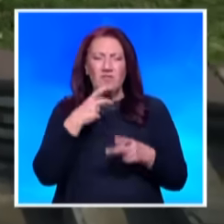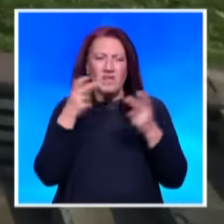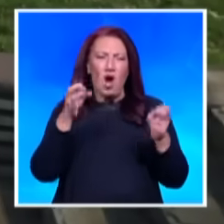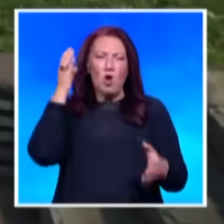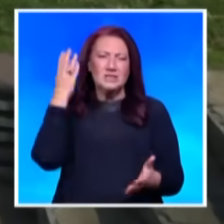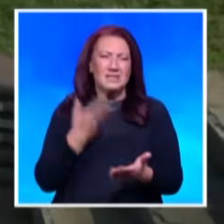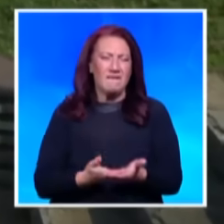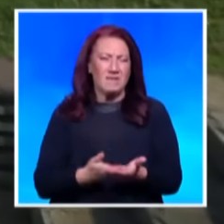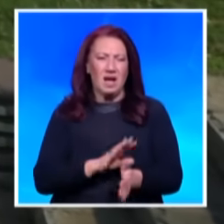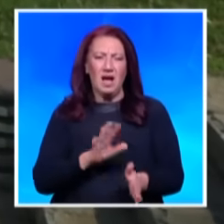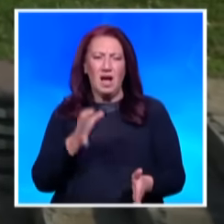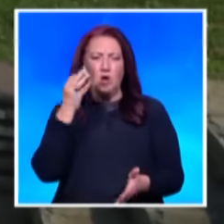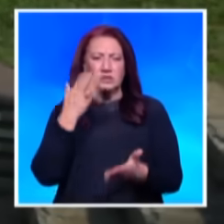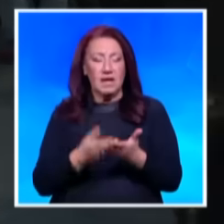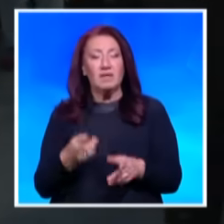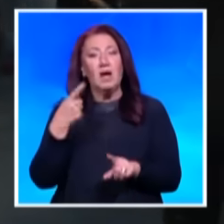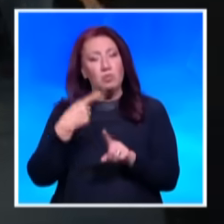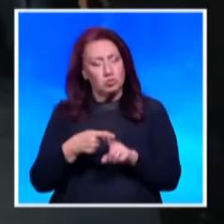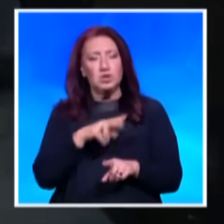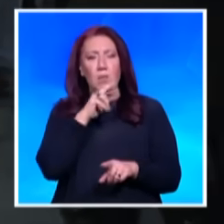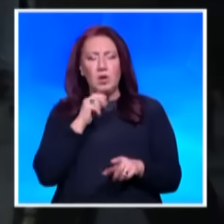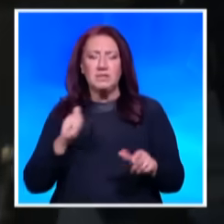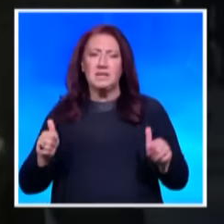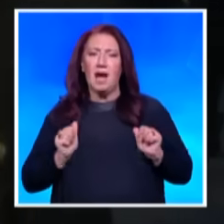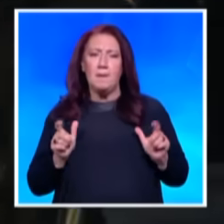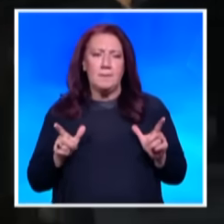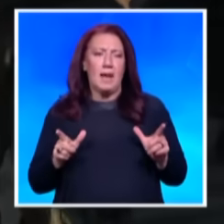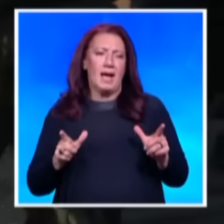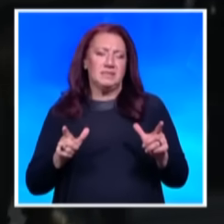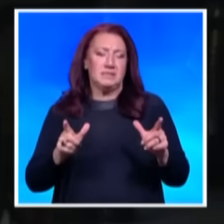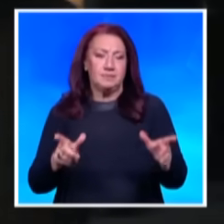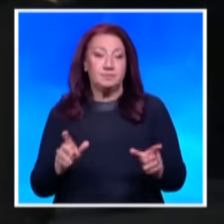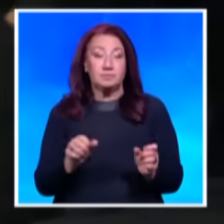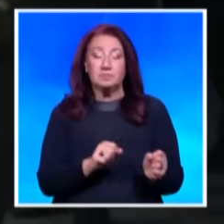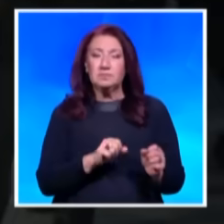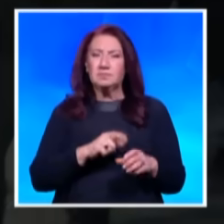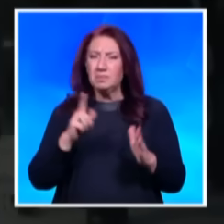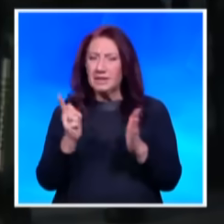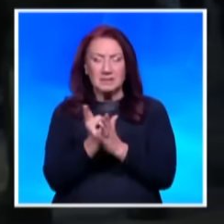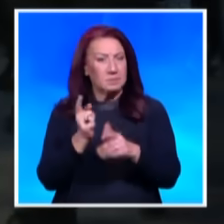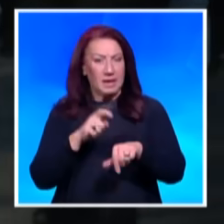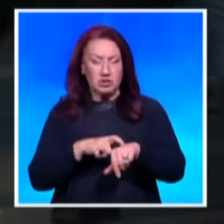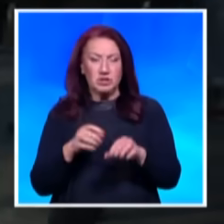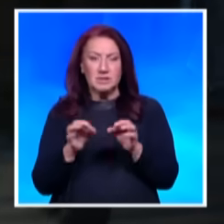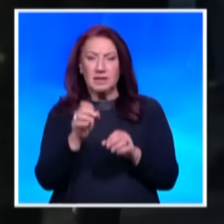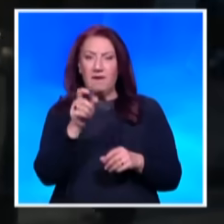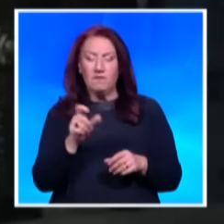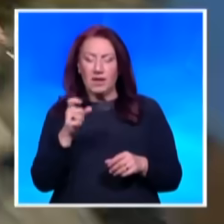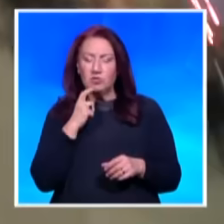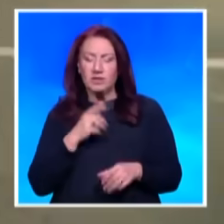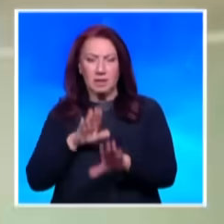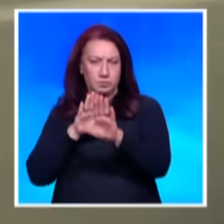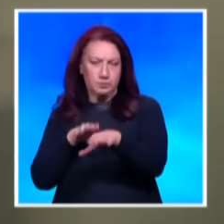Със скандирания и оградени от полиция. Малко след 17 часа феновете на ЦСКА тръгнаха от стадион Българска армия към националния Васил